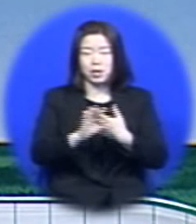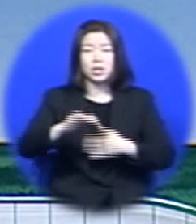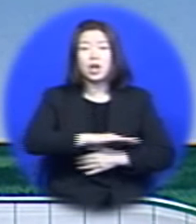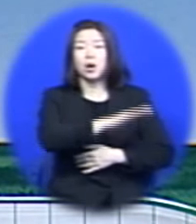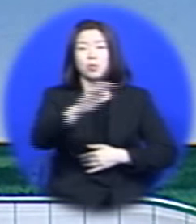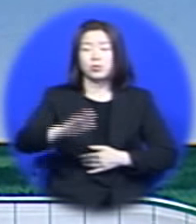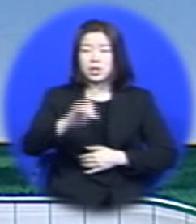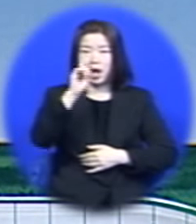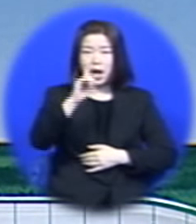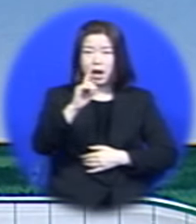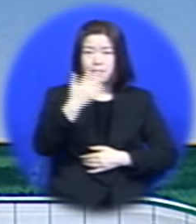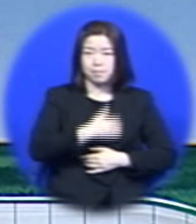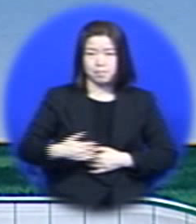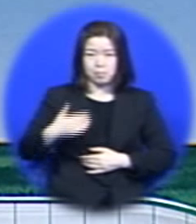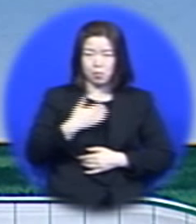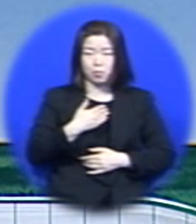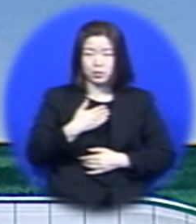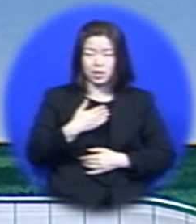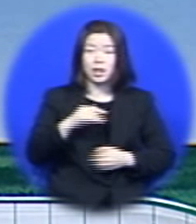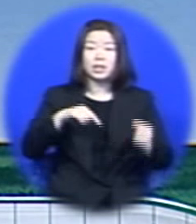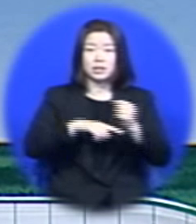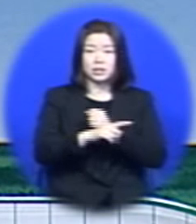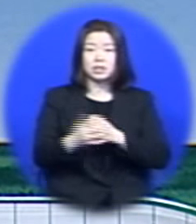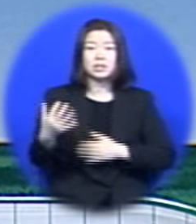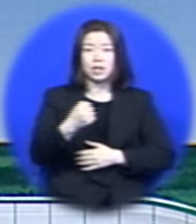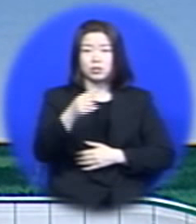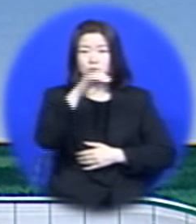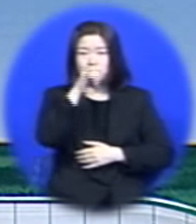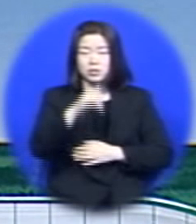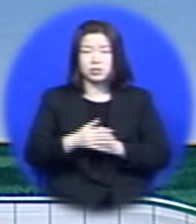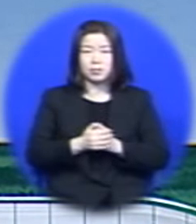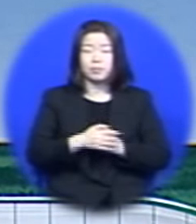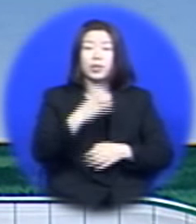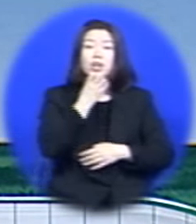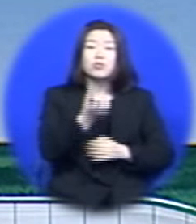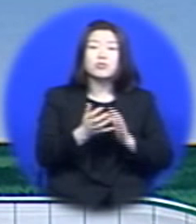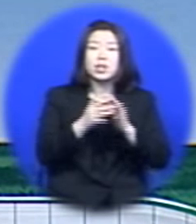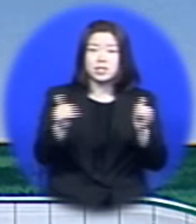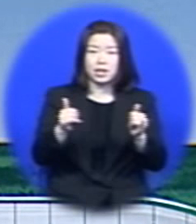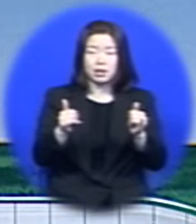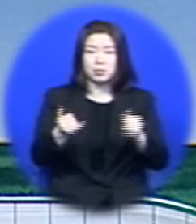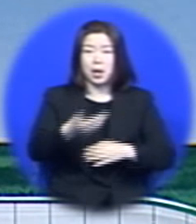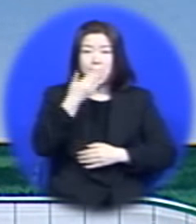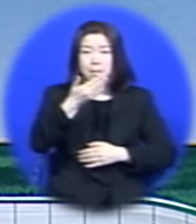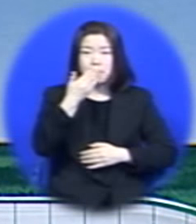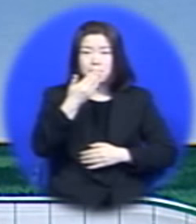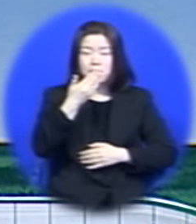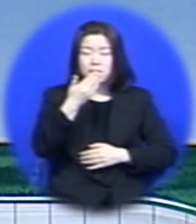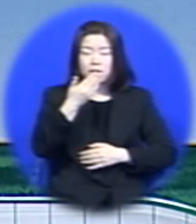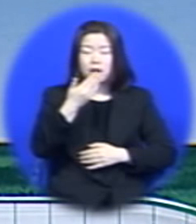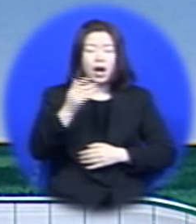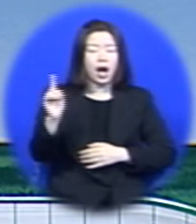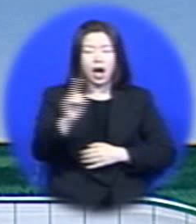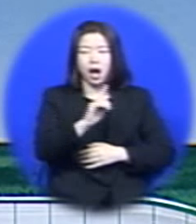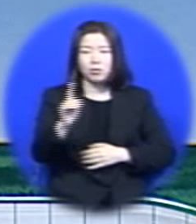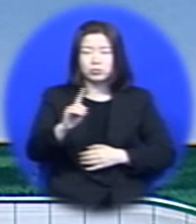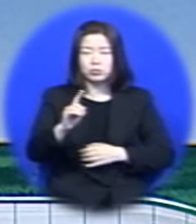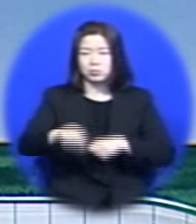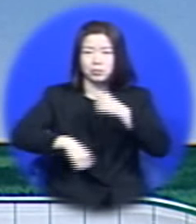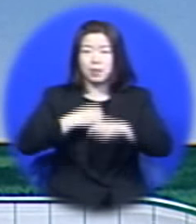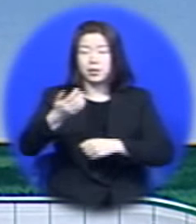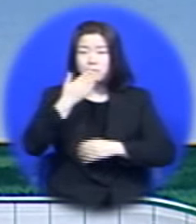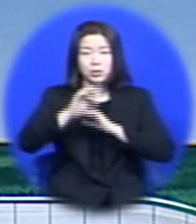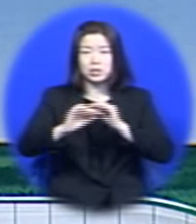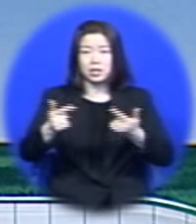우리가 한 몸이다, 그런 뜻이라는 거예요. 유대인들은 식사를 아무하고나 하지 않습니다.